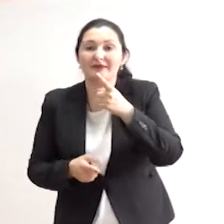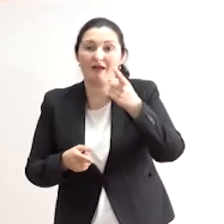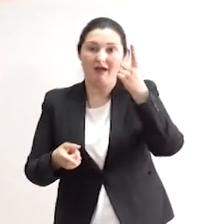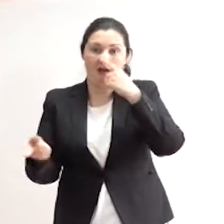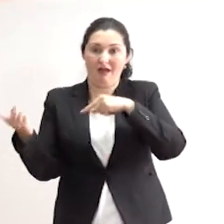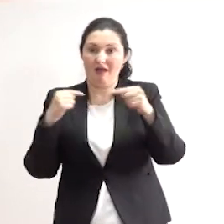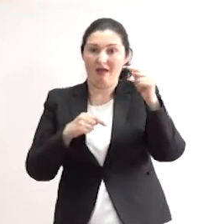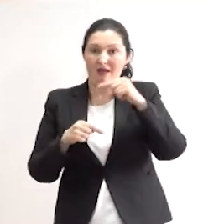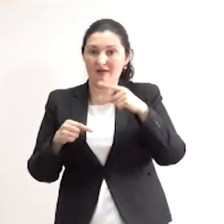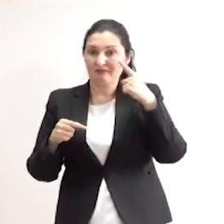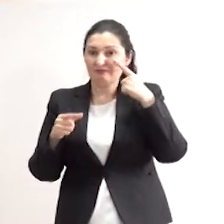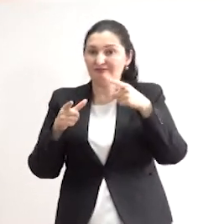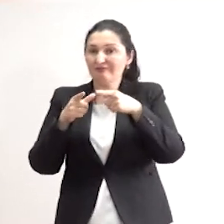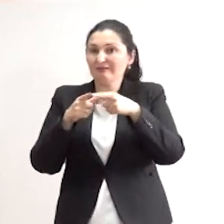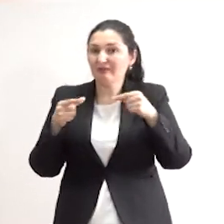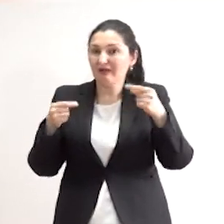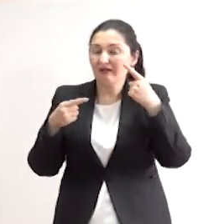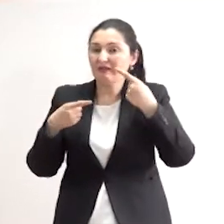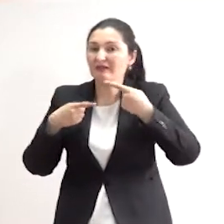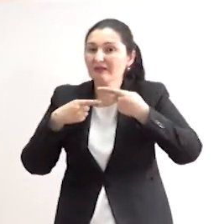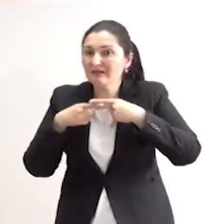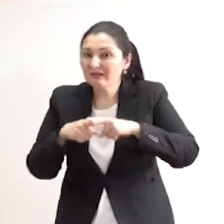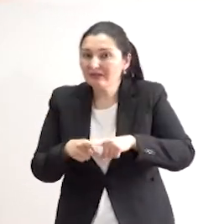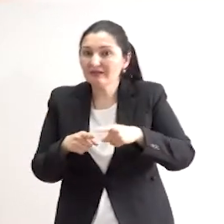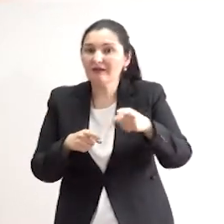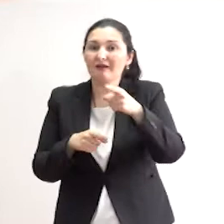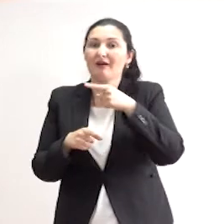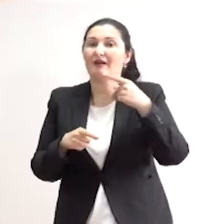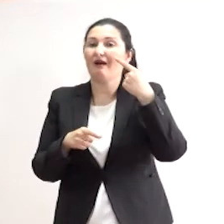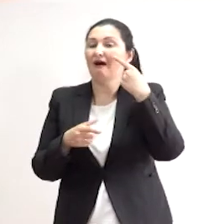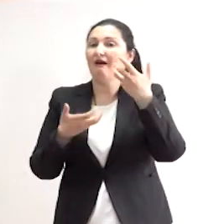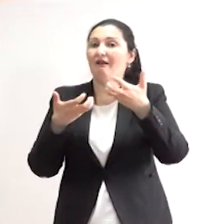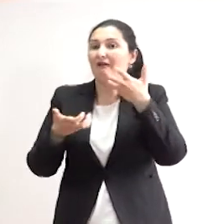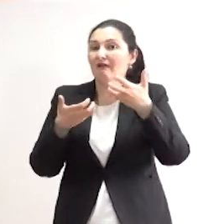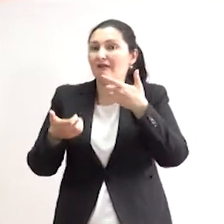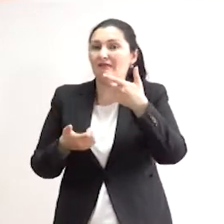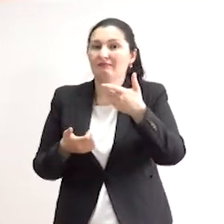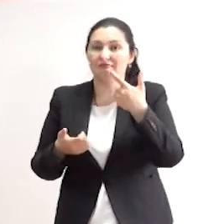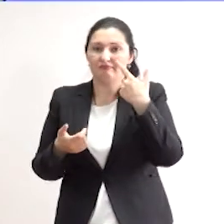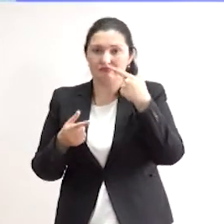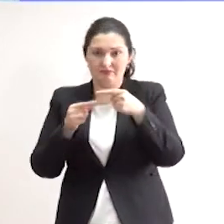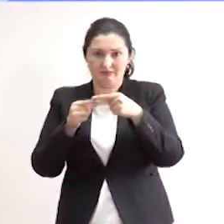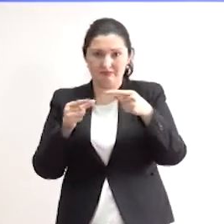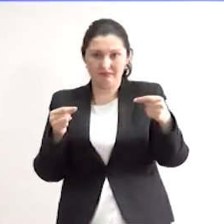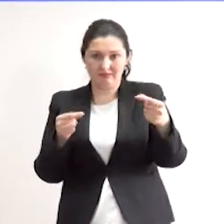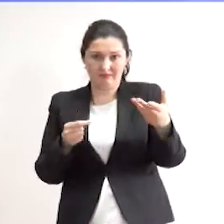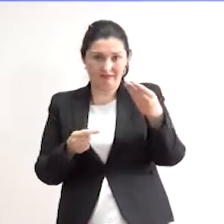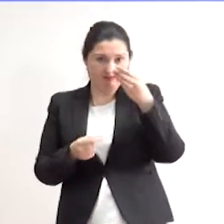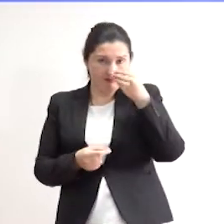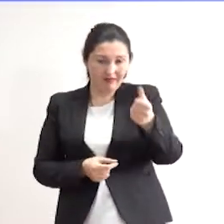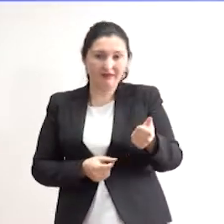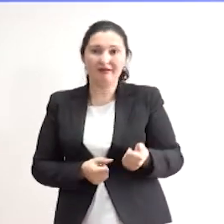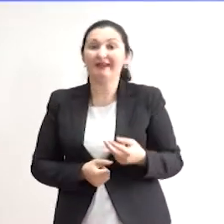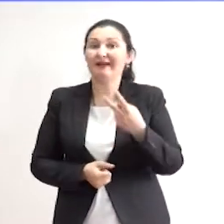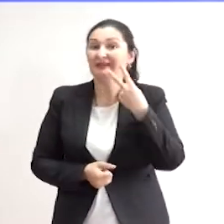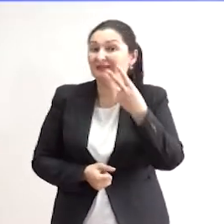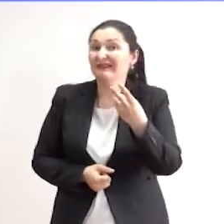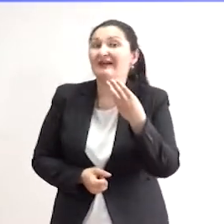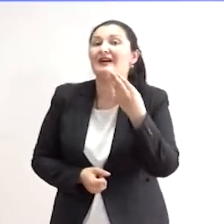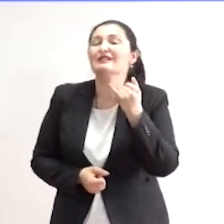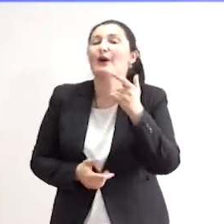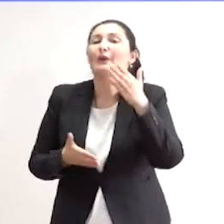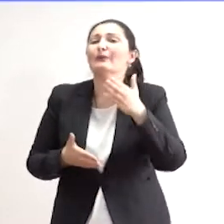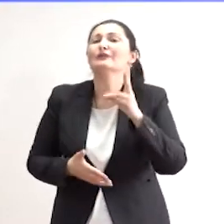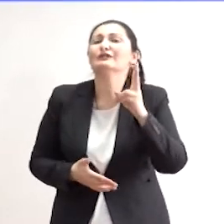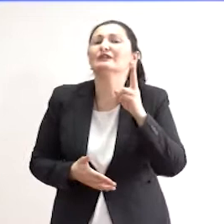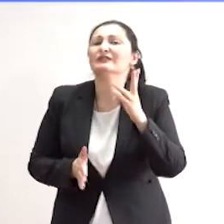به تقسیمچه نگاه کرد پنیری بریدهش نبود بچه ها شهنازه را کی